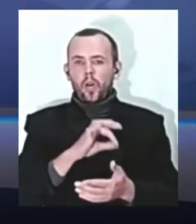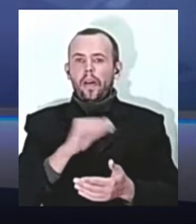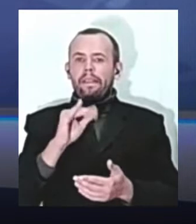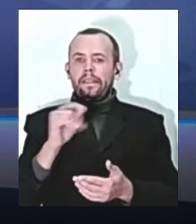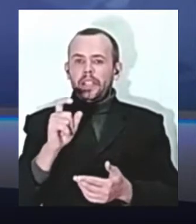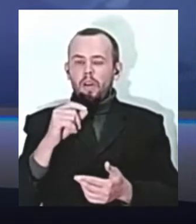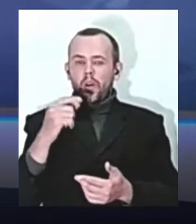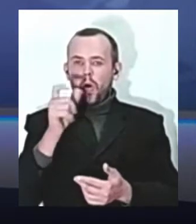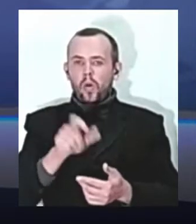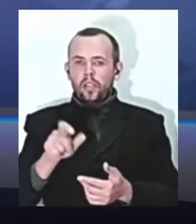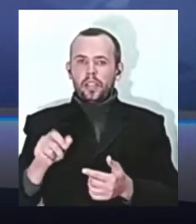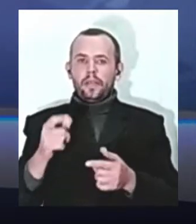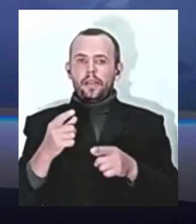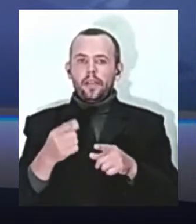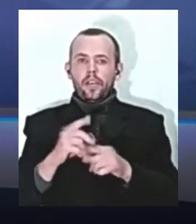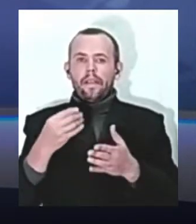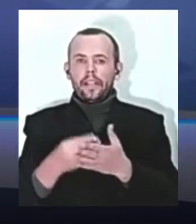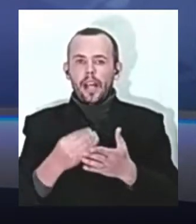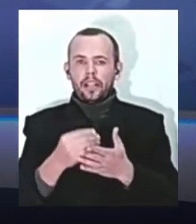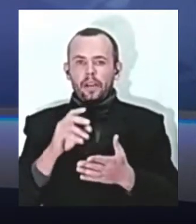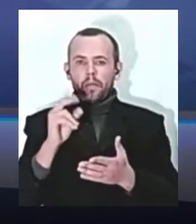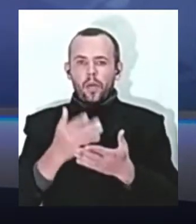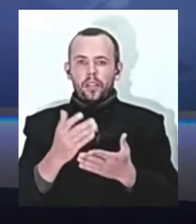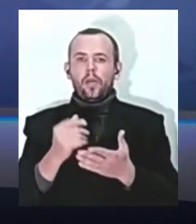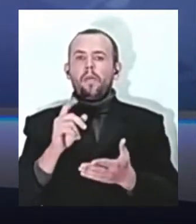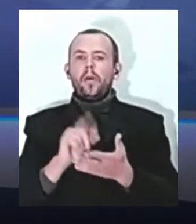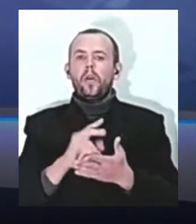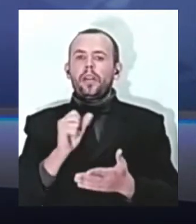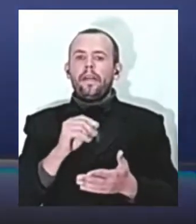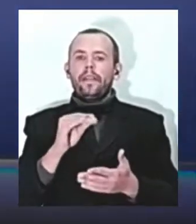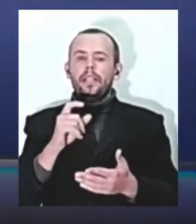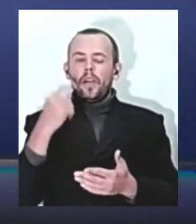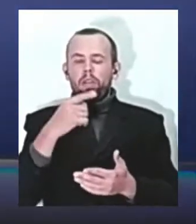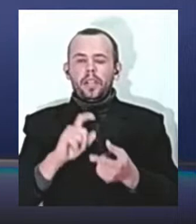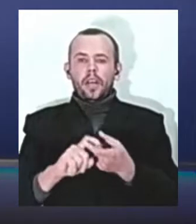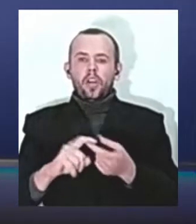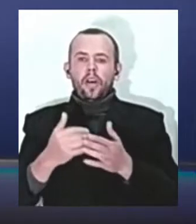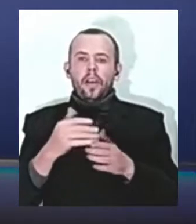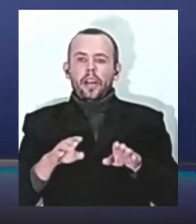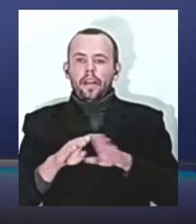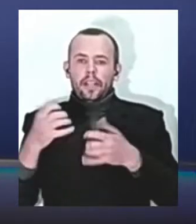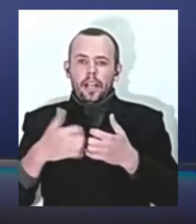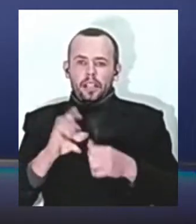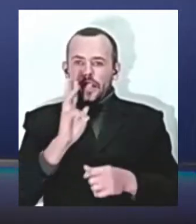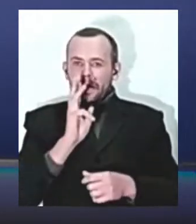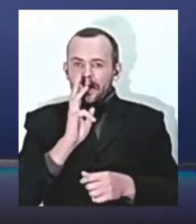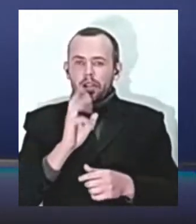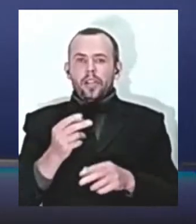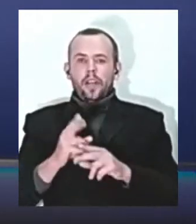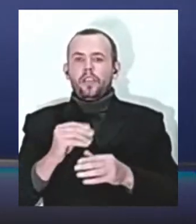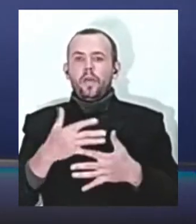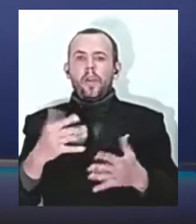доходи – це фінансові показники. Податок на доходи фізичних осіб залежить від рівня середньої заробітної плати. Це вже більше економічний